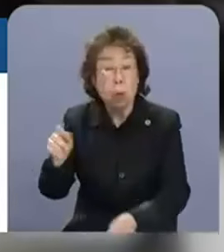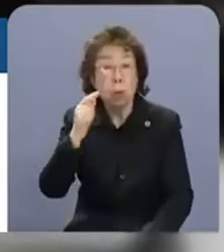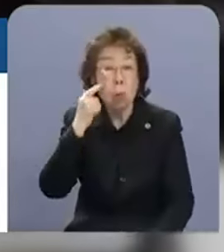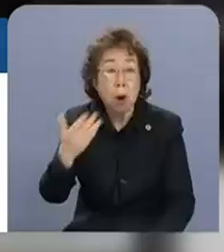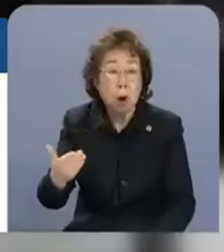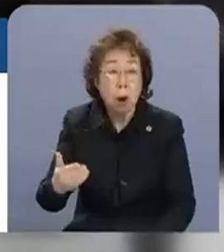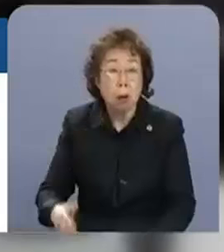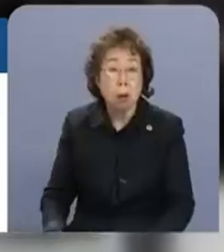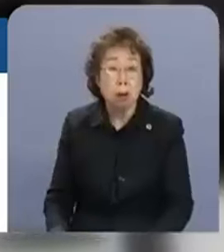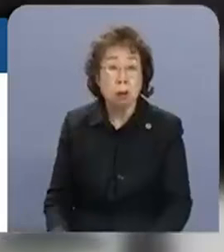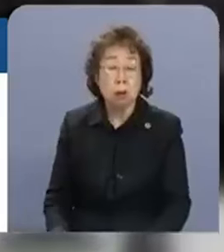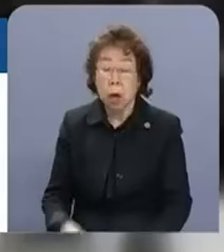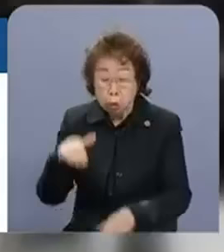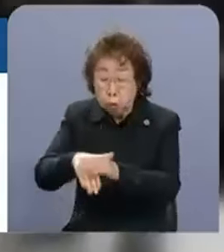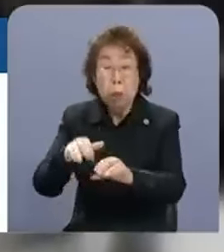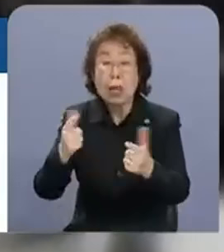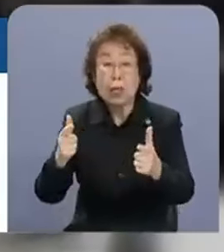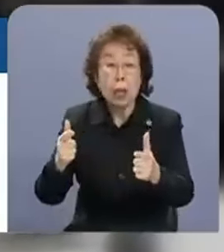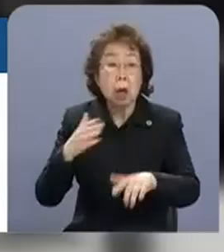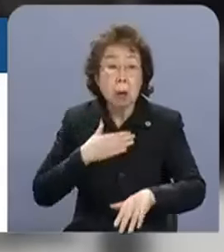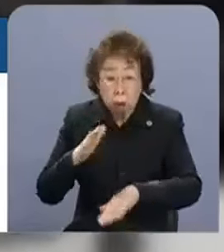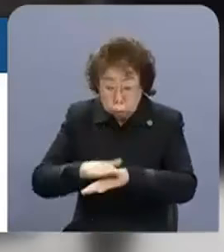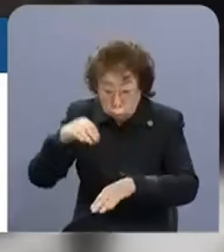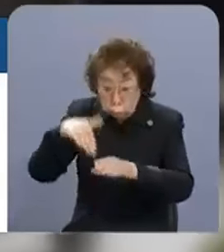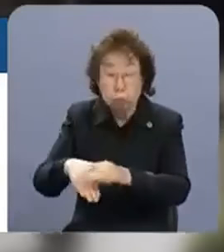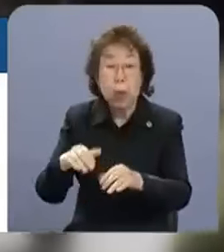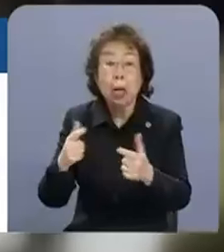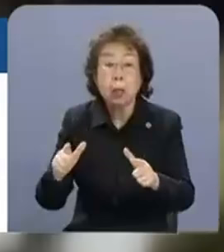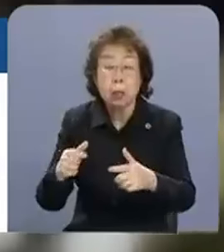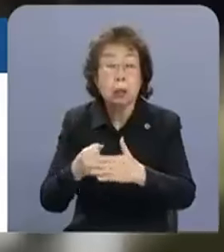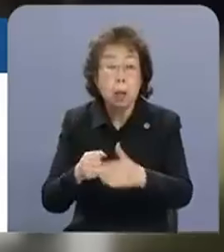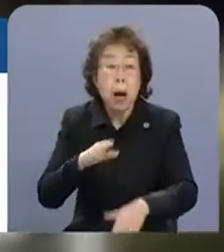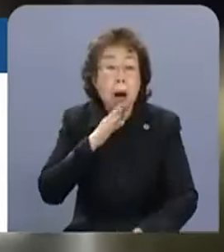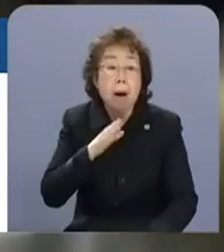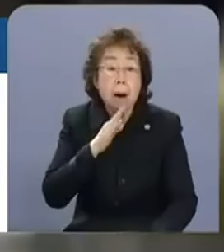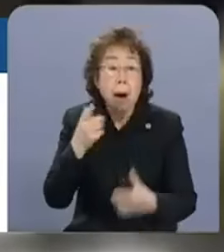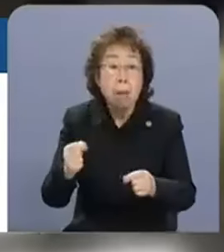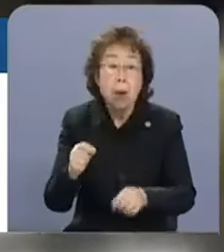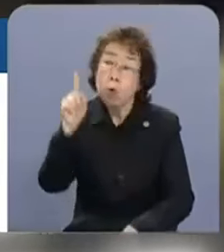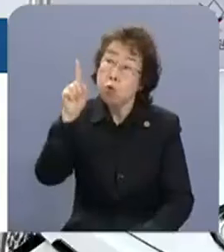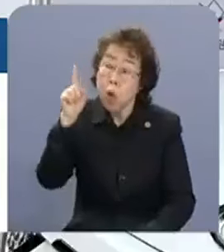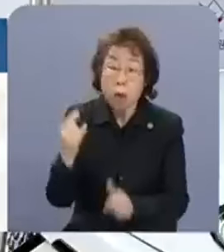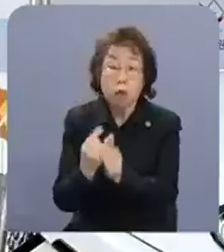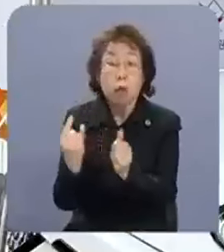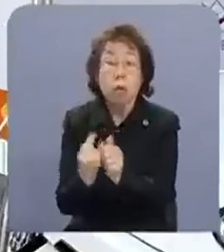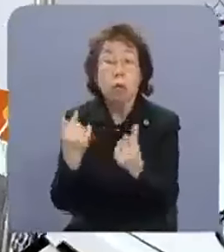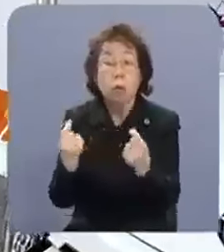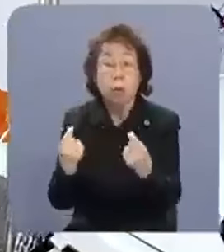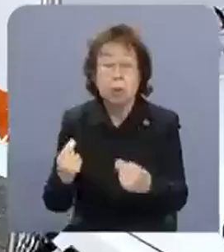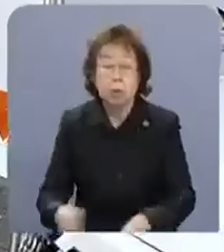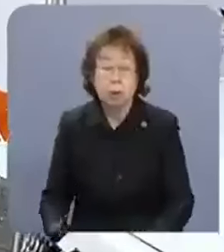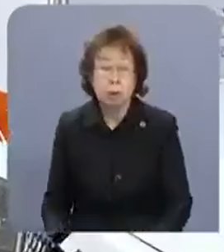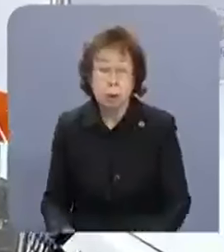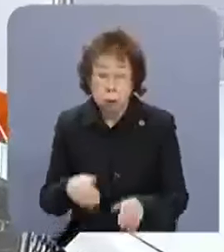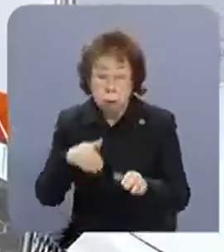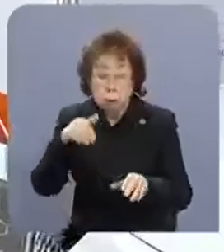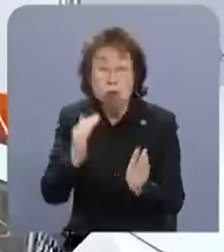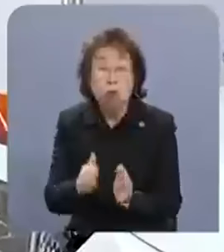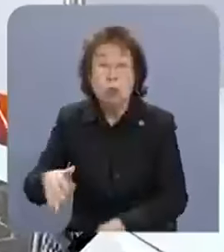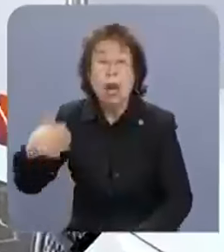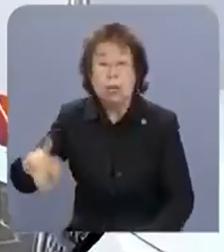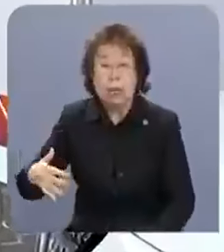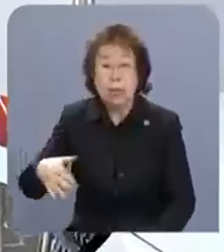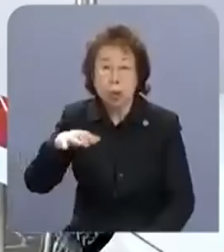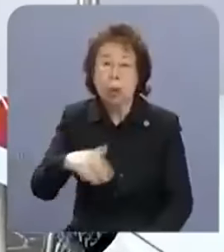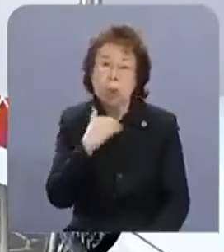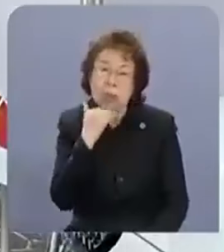그거 내 손으로 넣는 그러니까 거기에 대한 이의신청인데 선관위에 하시고 준비 안 된 투표소에서